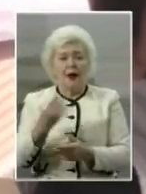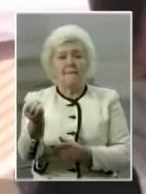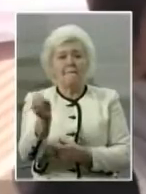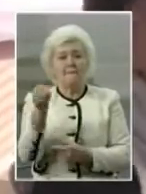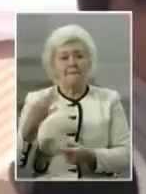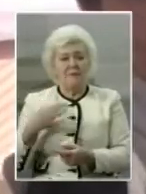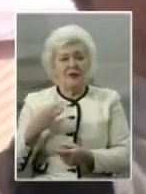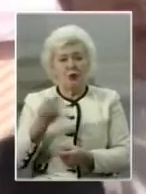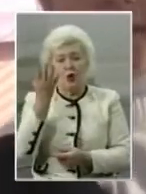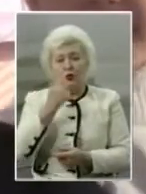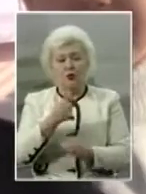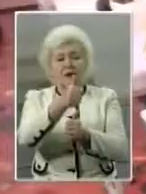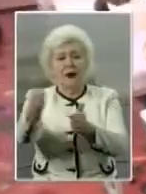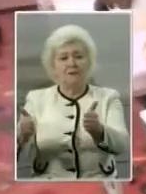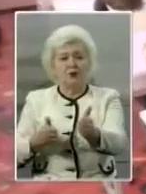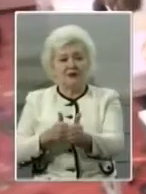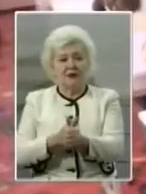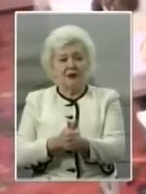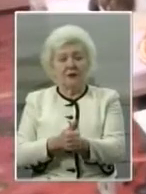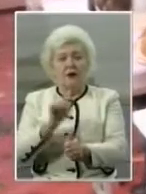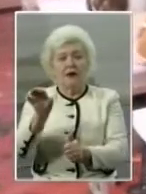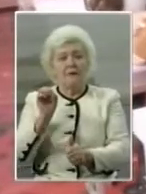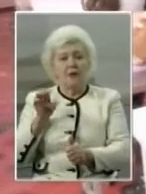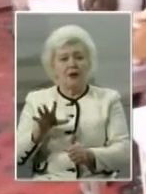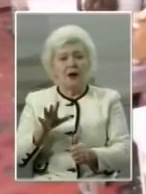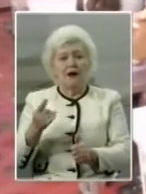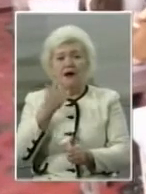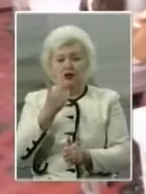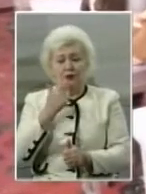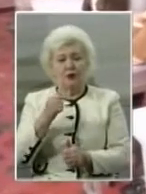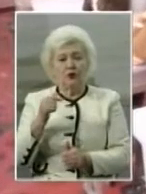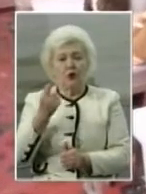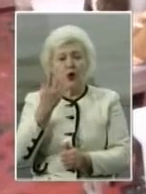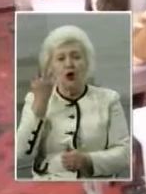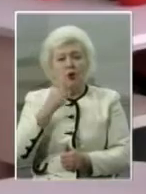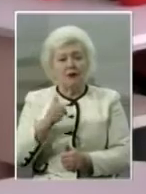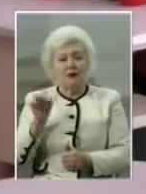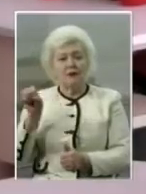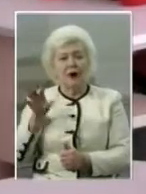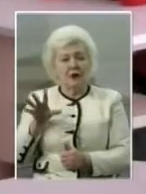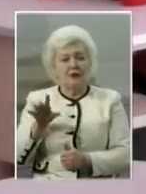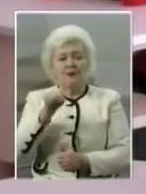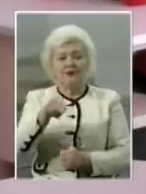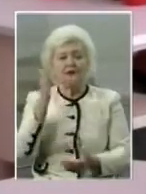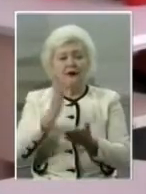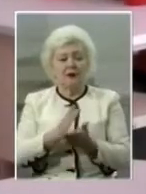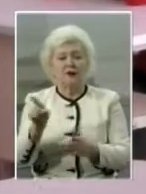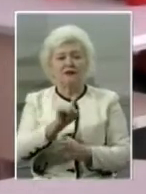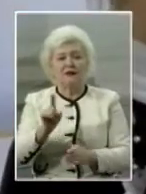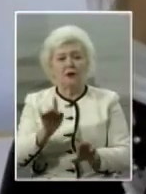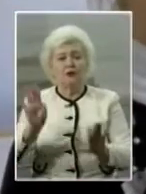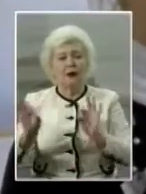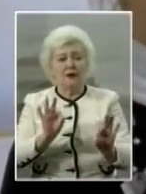кольору, позаду, біля сидіння червоного. Частіше всього він знаходиться у мигаючому